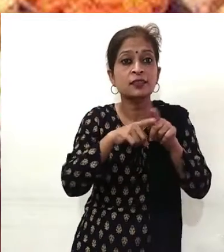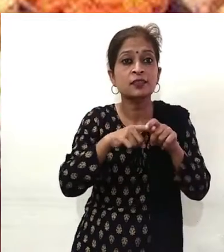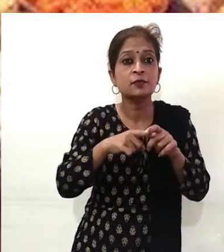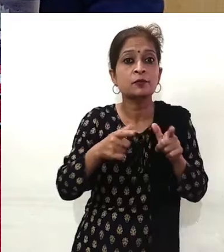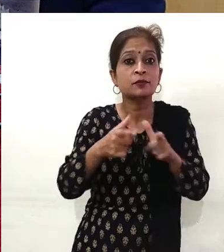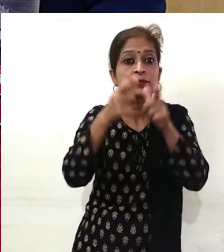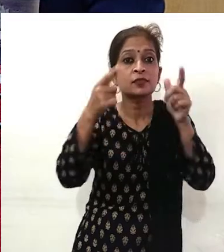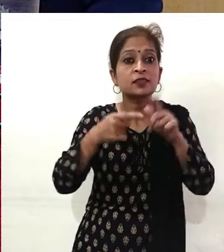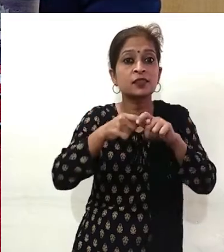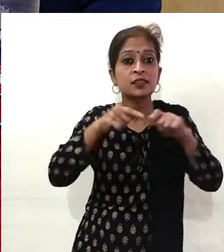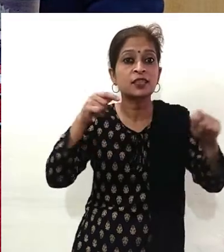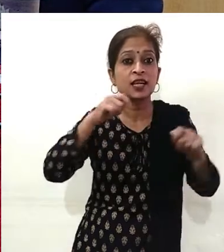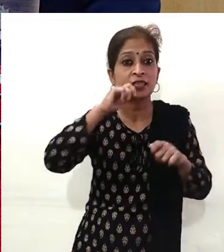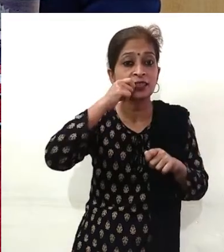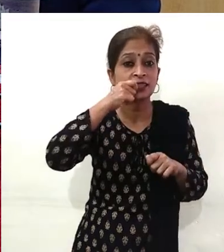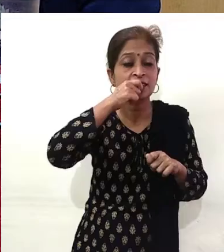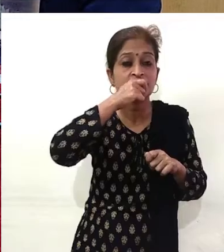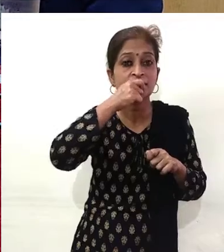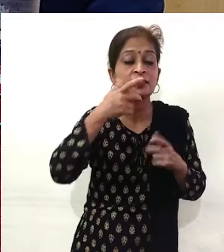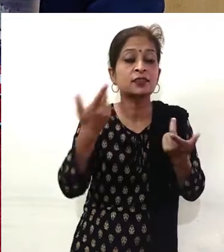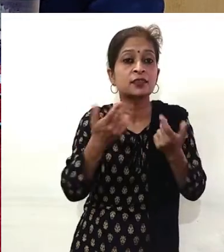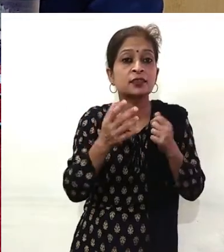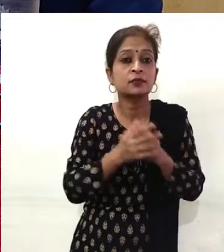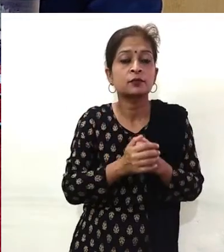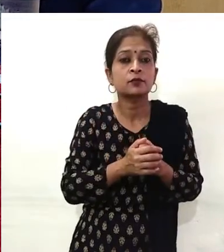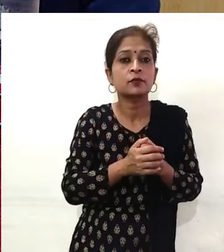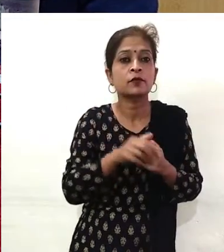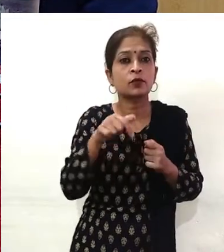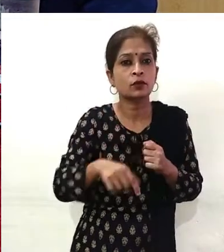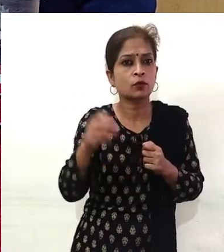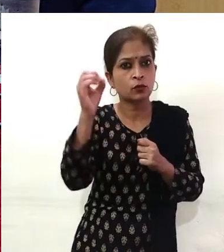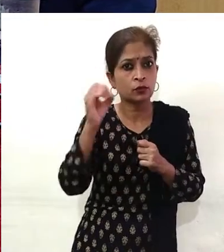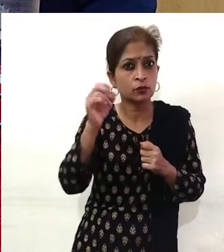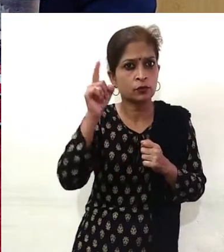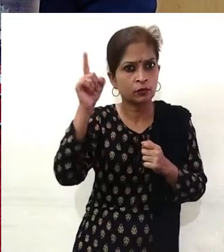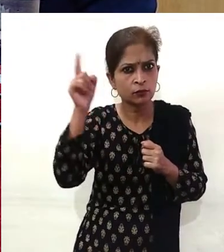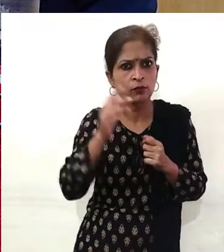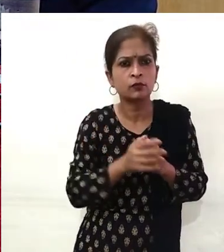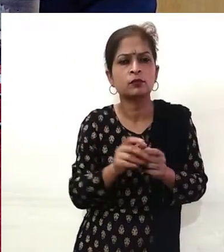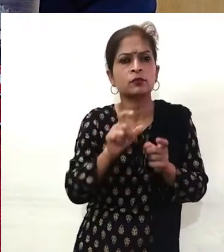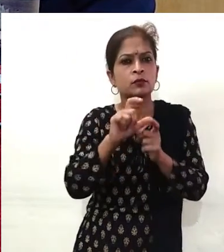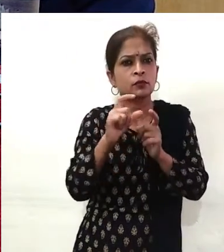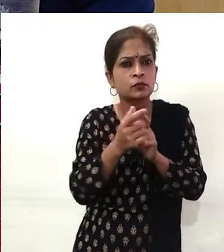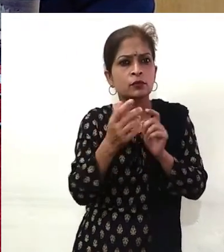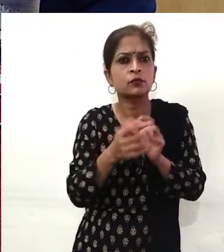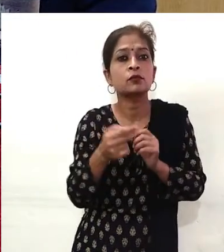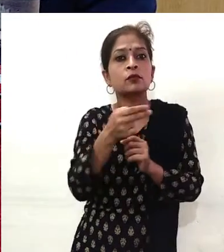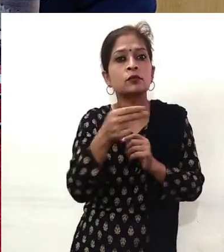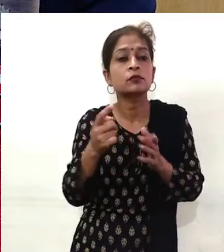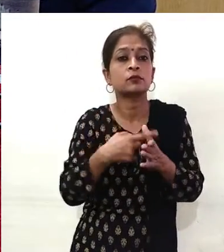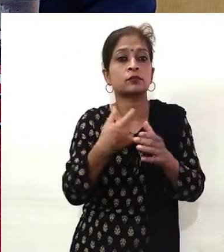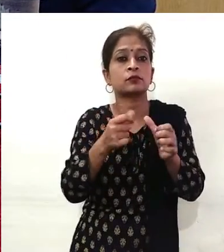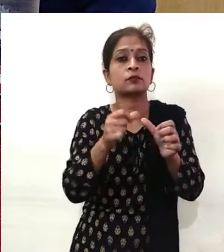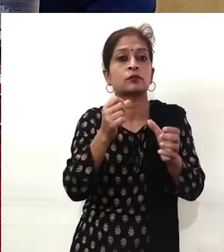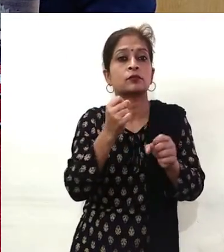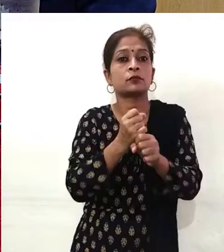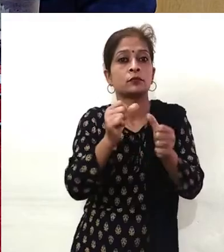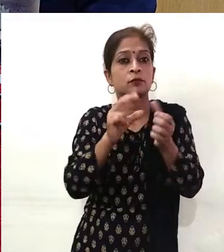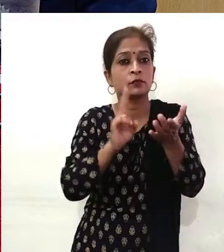होते हैं ना, जगन्नाथ जी से पता चल जाएगा। तो उड़ीसा के संस्कृति को हम जगन्नाथ संस्कृति भी बोलते